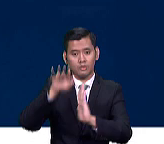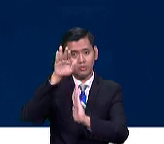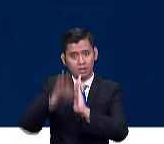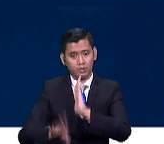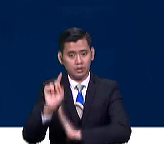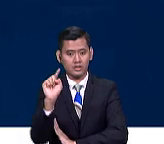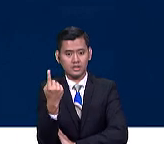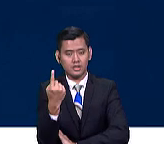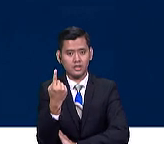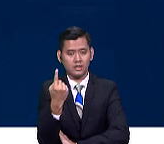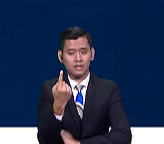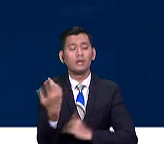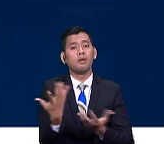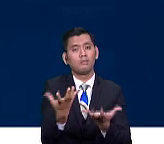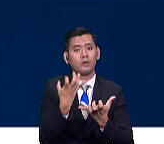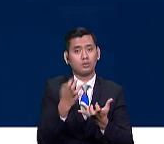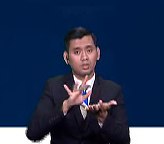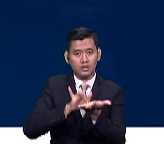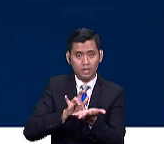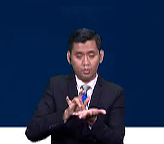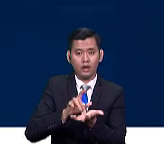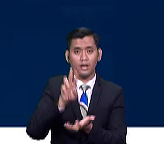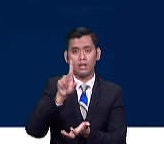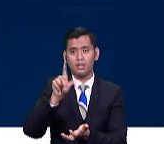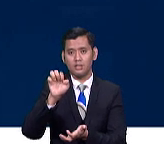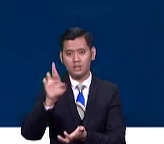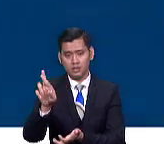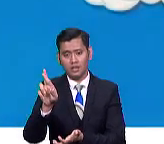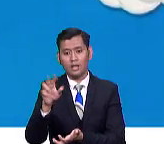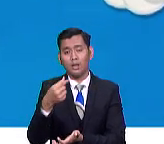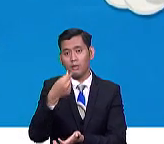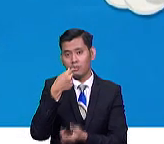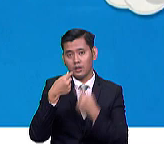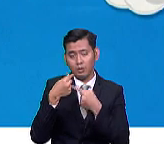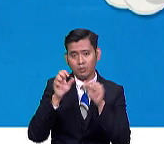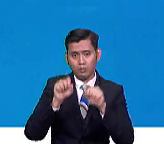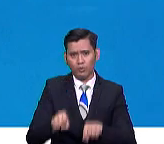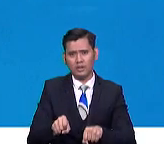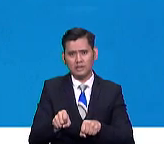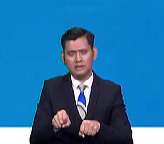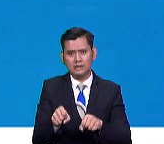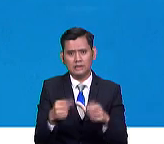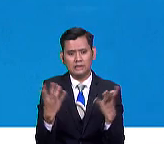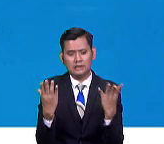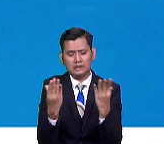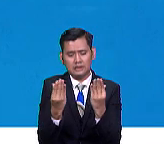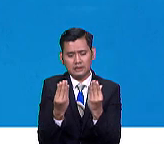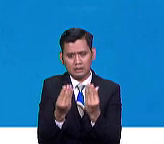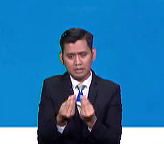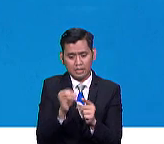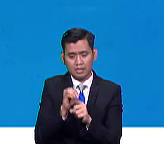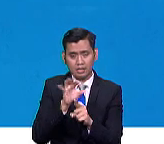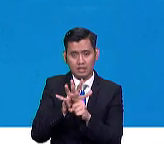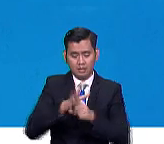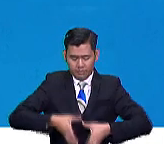Di samping merawat ulcer, kandungan misoprostol dalam pil ini berupaya memberi kecutan ataupun kontraksi kuat terhadap